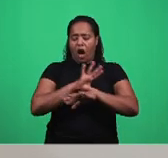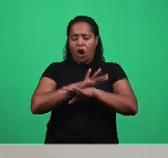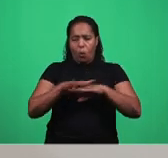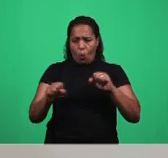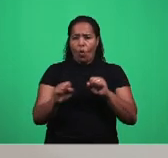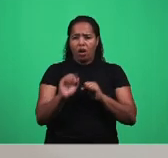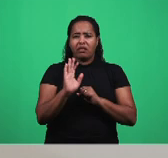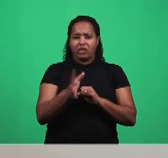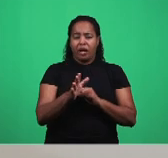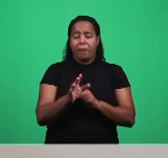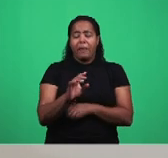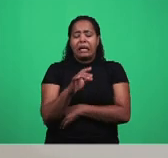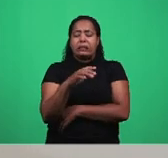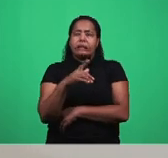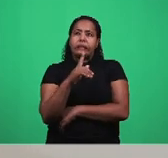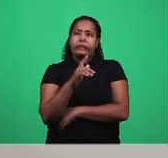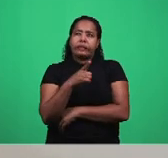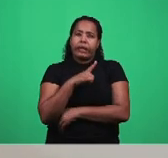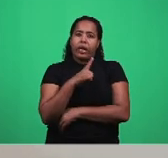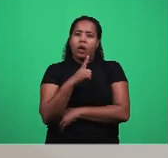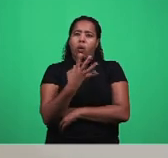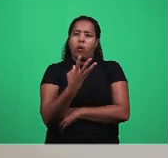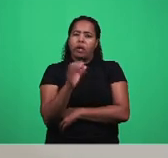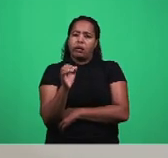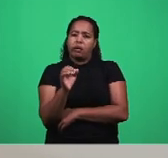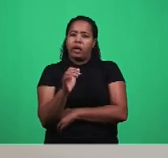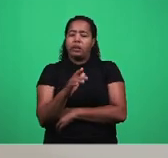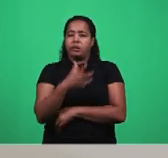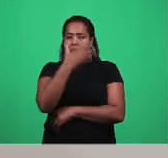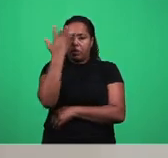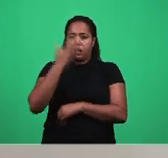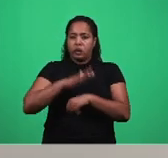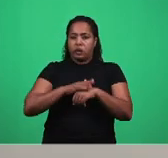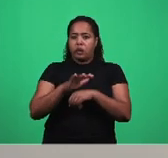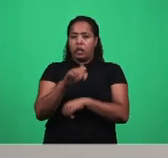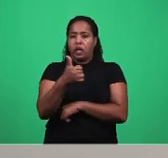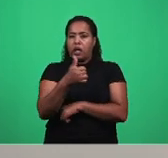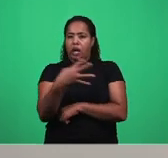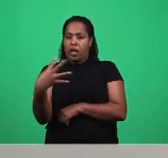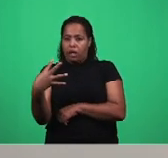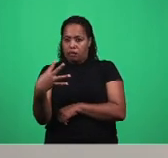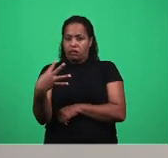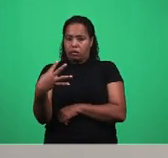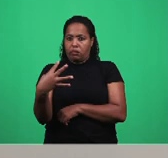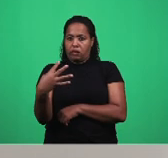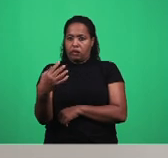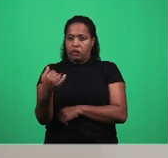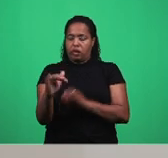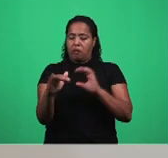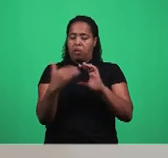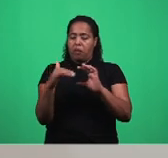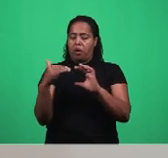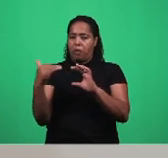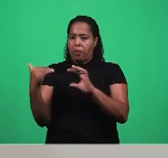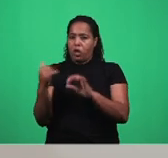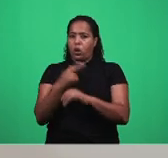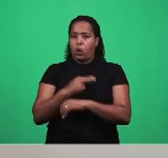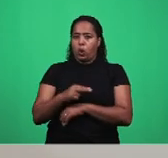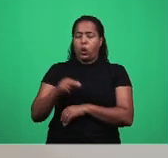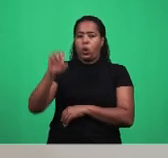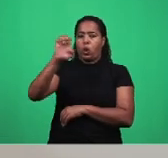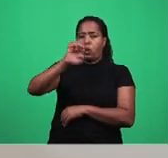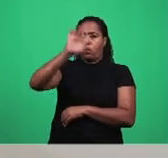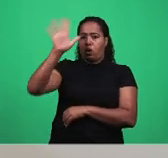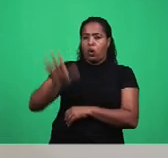Nous pouvons même dire 44 ont été guéris, 14 encore malades là-bas, des noms qui sont